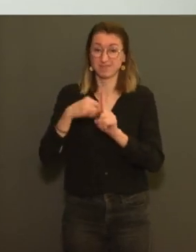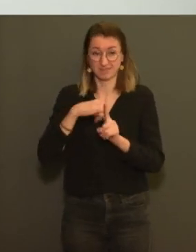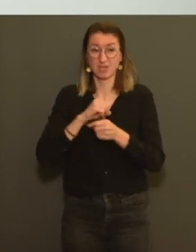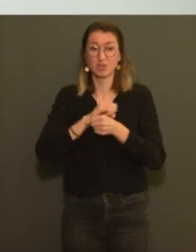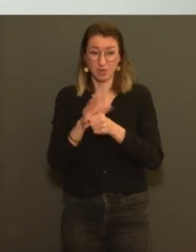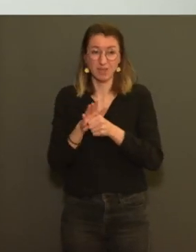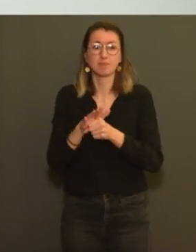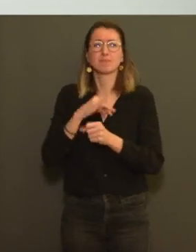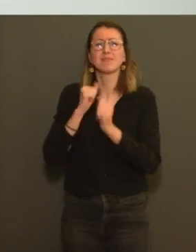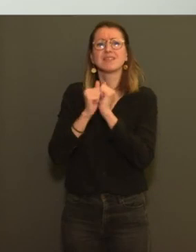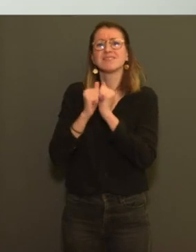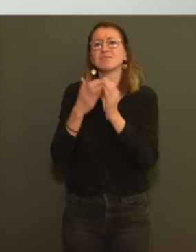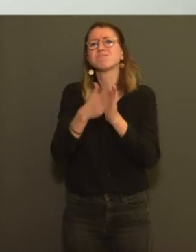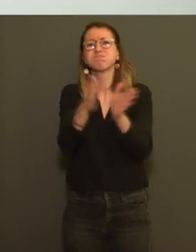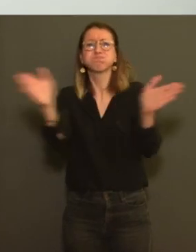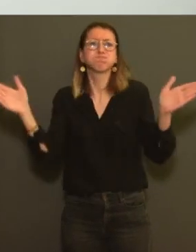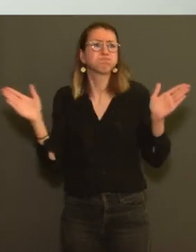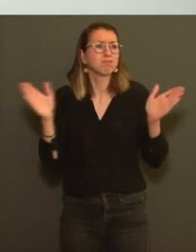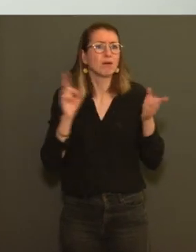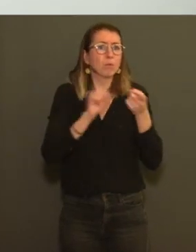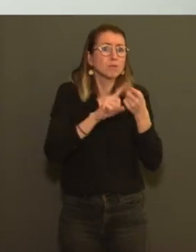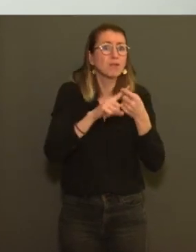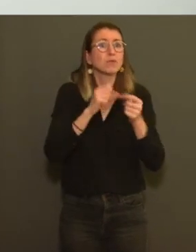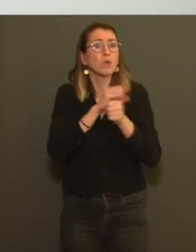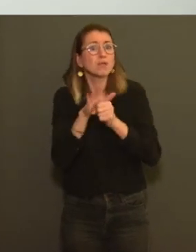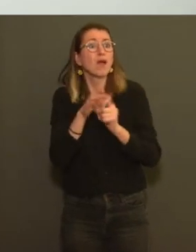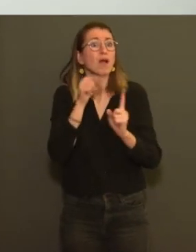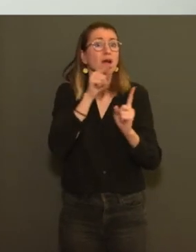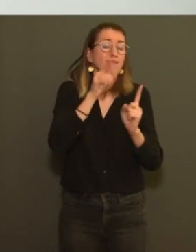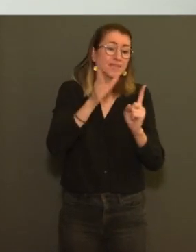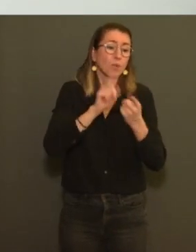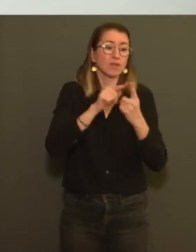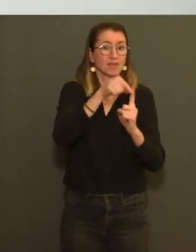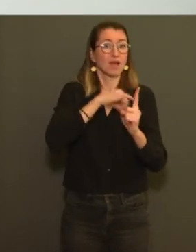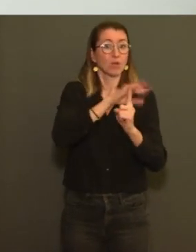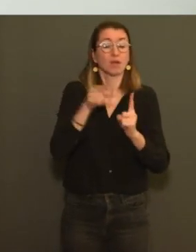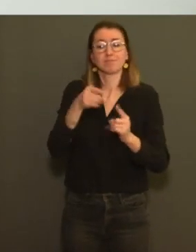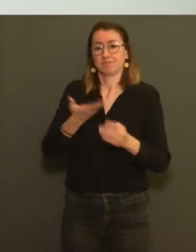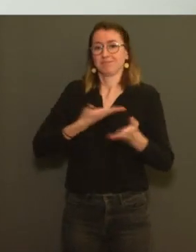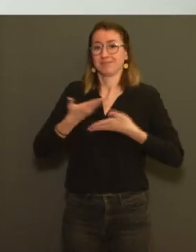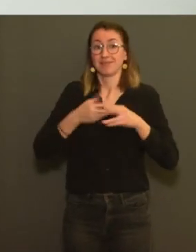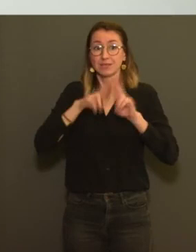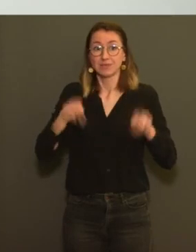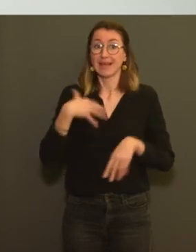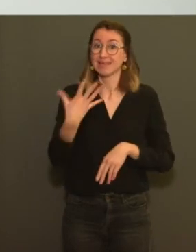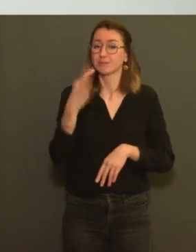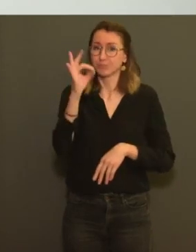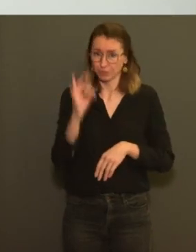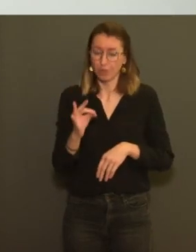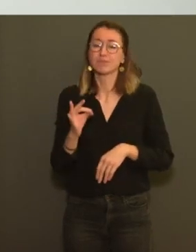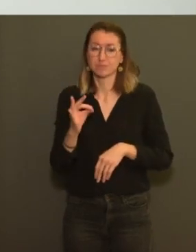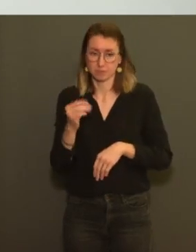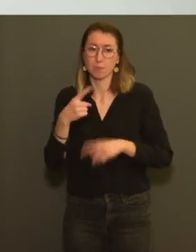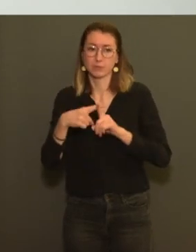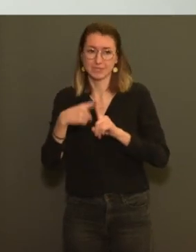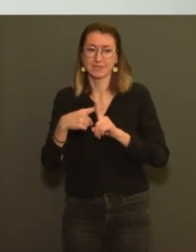risque, on a 15% de tests positifs. Il faut quand même noter que sur ces 15% de contacts à haut risque